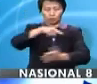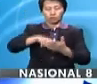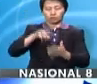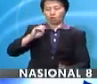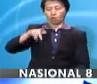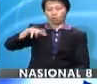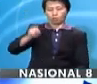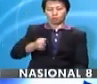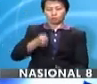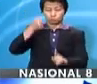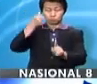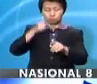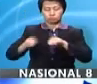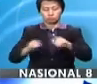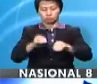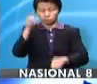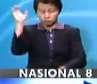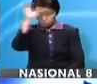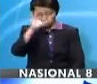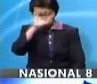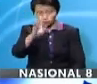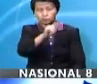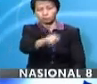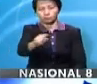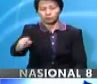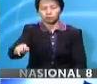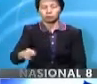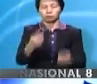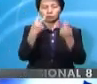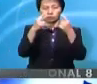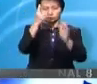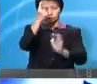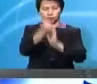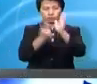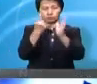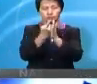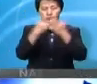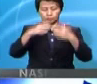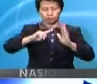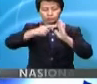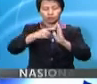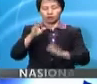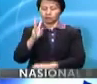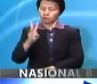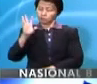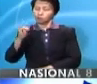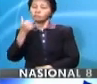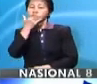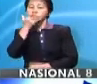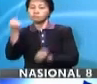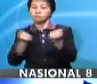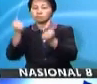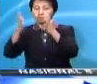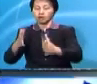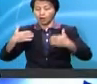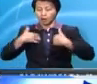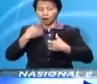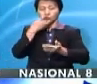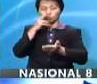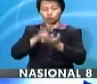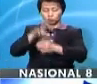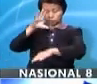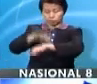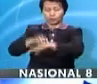Suharta digerakkan untuk menjejaki mereka. 12 jam selepas operasi dilancarkan, 69 pesalah trafik yang mempunyai waran